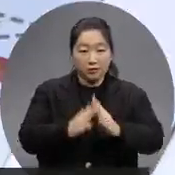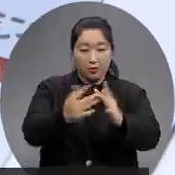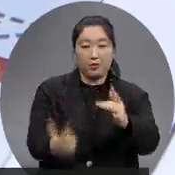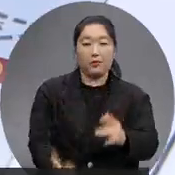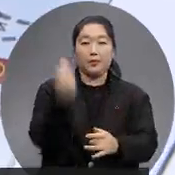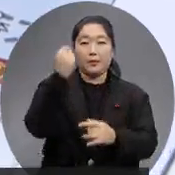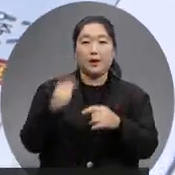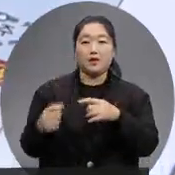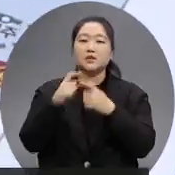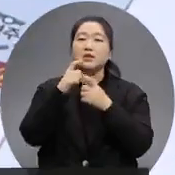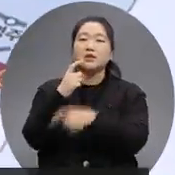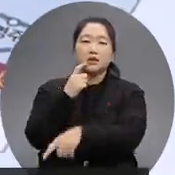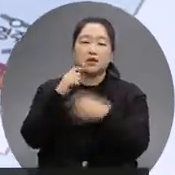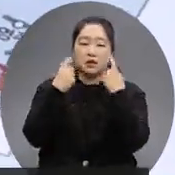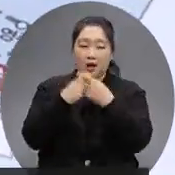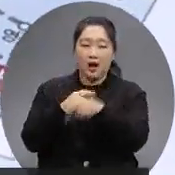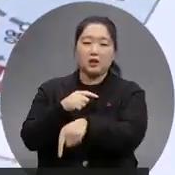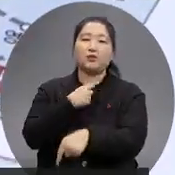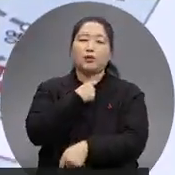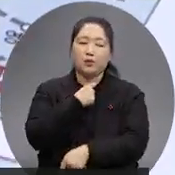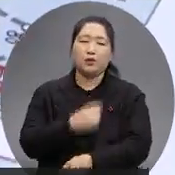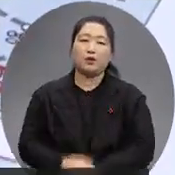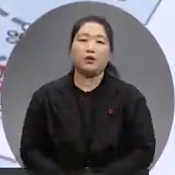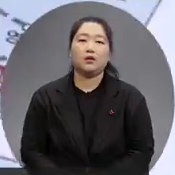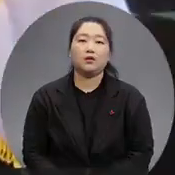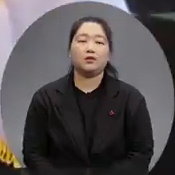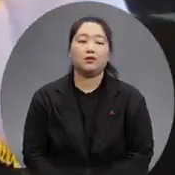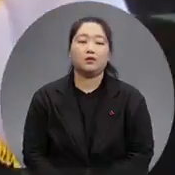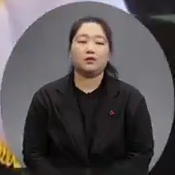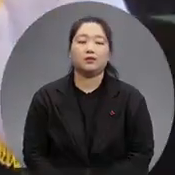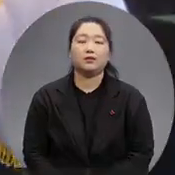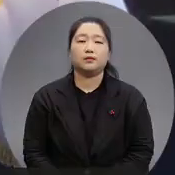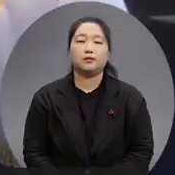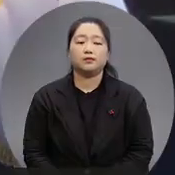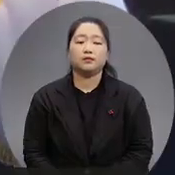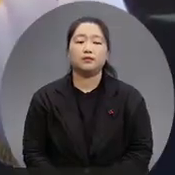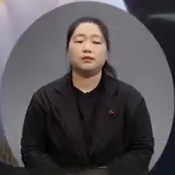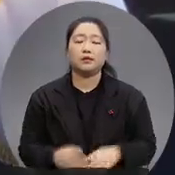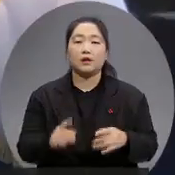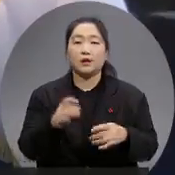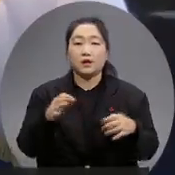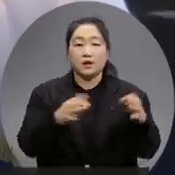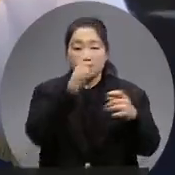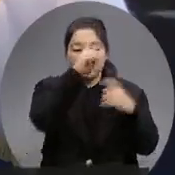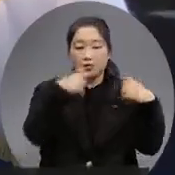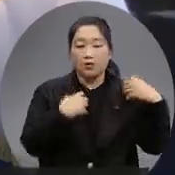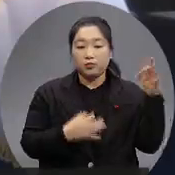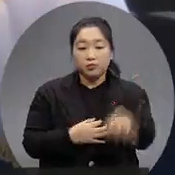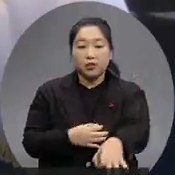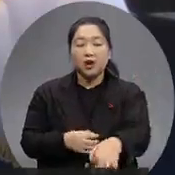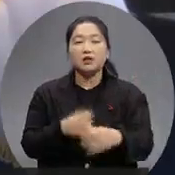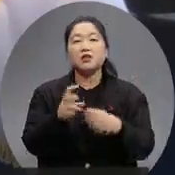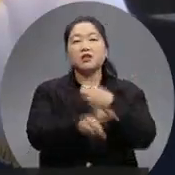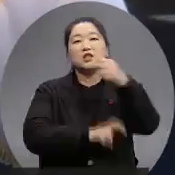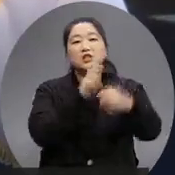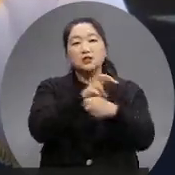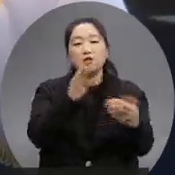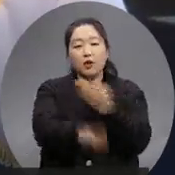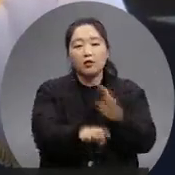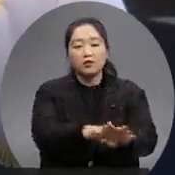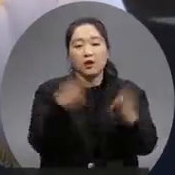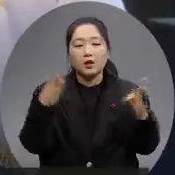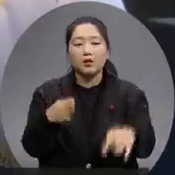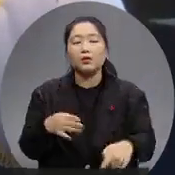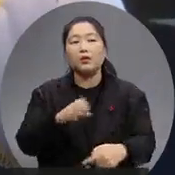빠른 민자를 요구하고 있습니다. 재정을 넣어서 하게 되면 20년 후에 기준이 됩니다. 영동